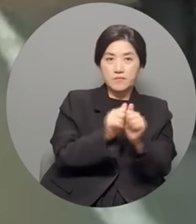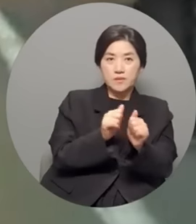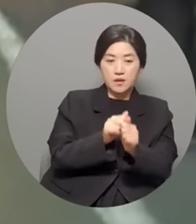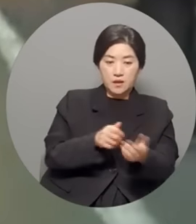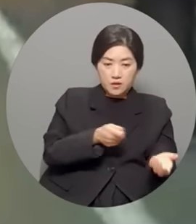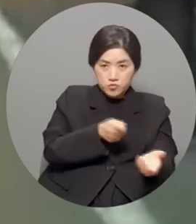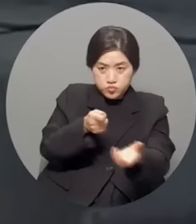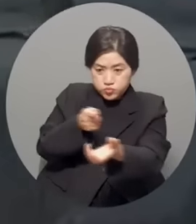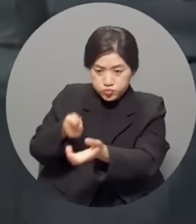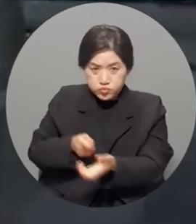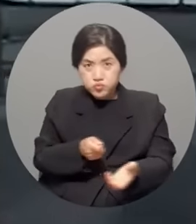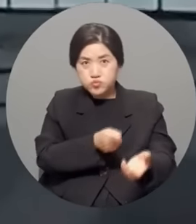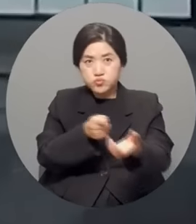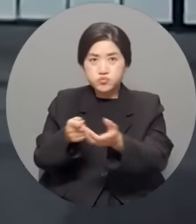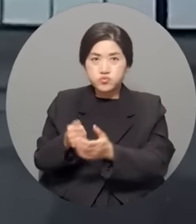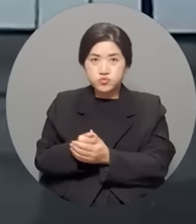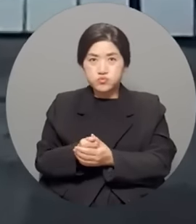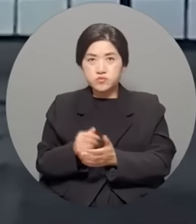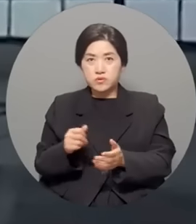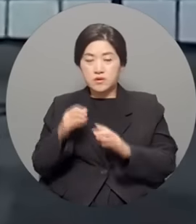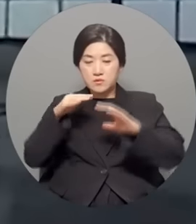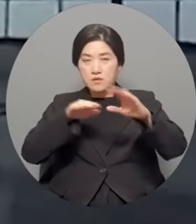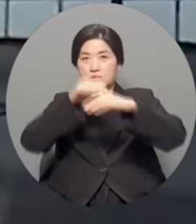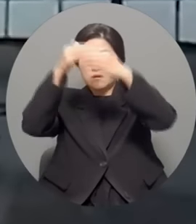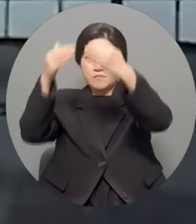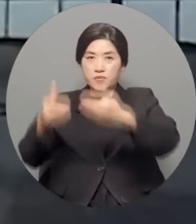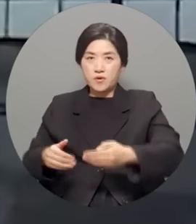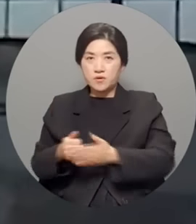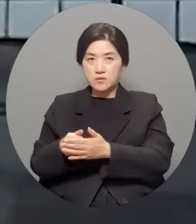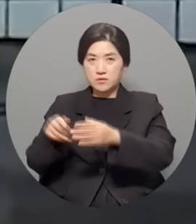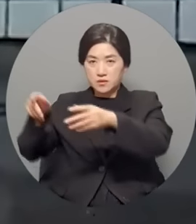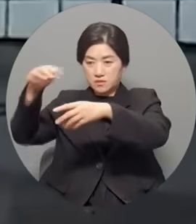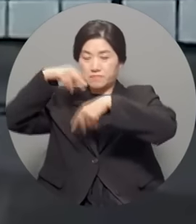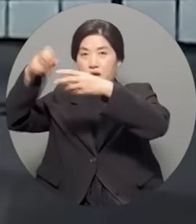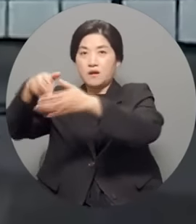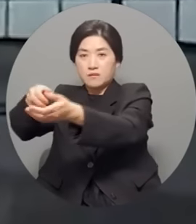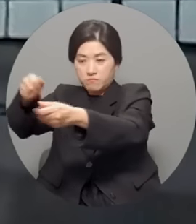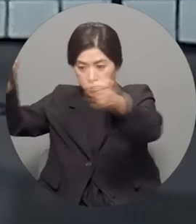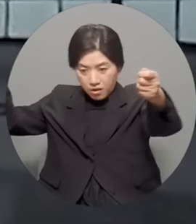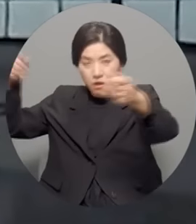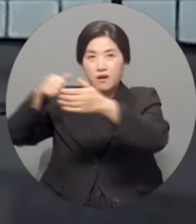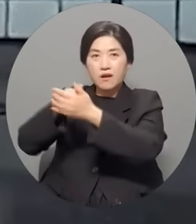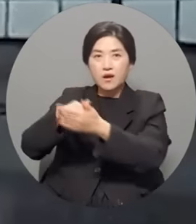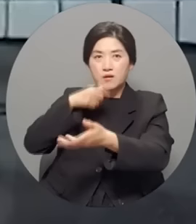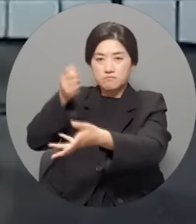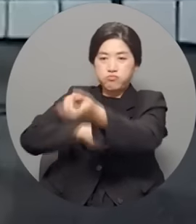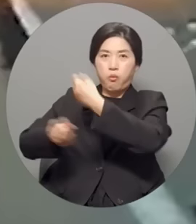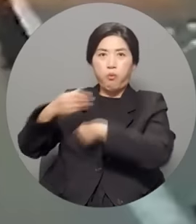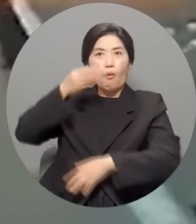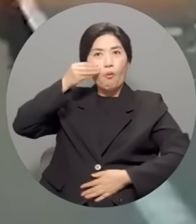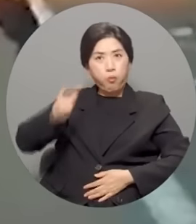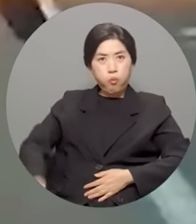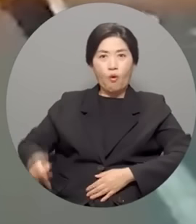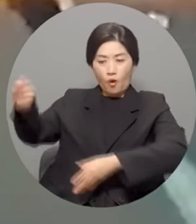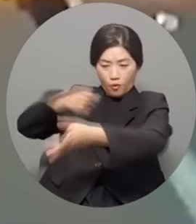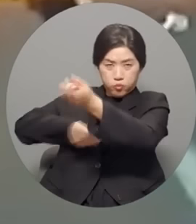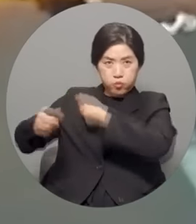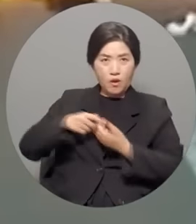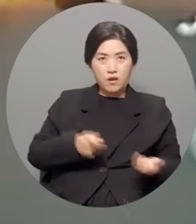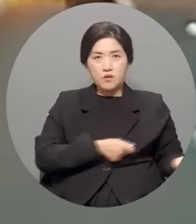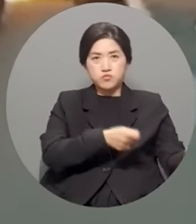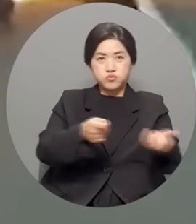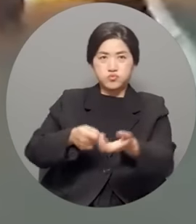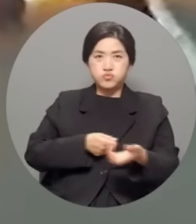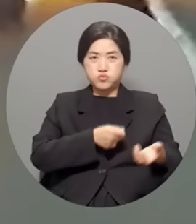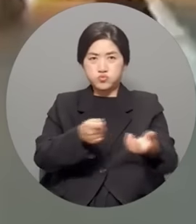소화기를 뿌립니다. 그러더니 터널 벽에 설치된 소화전으로 재빨리 달려가 능숙한 솜씨로 호스를 꺼내 진압에